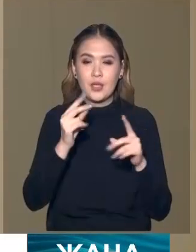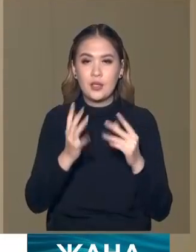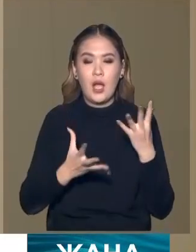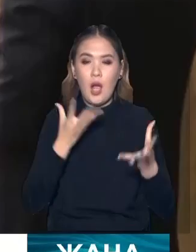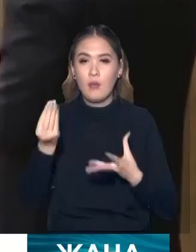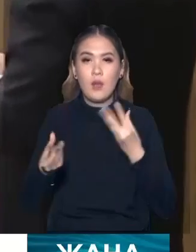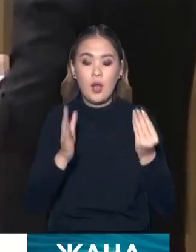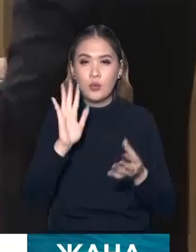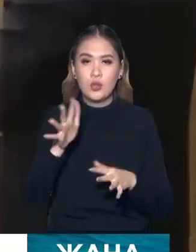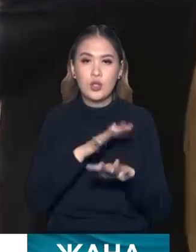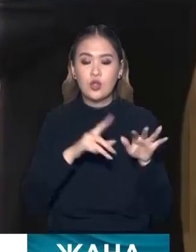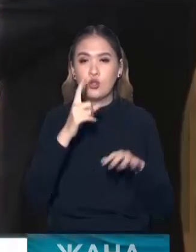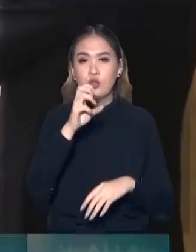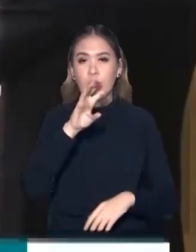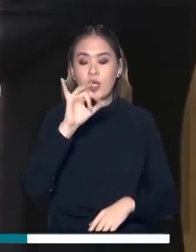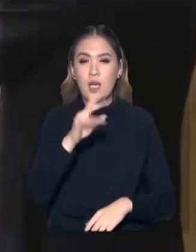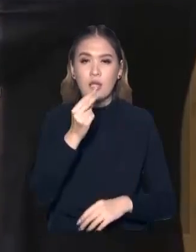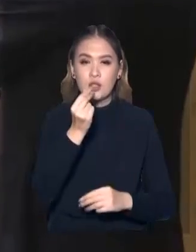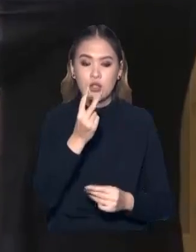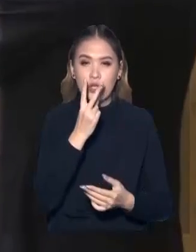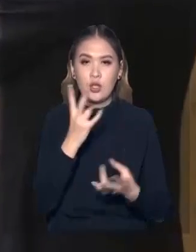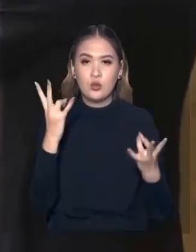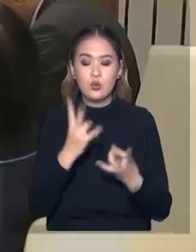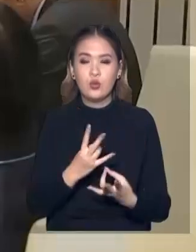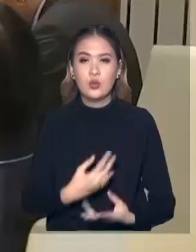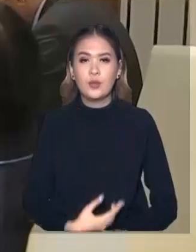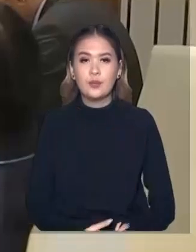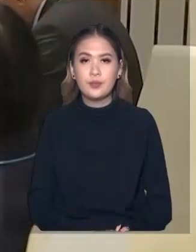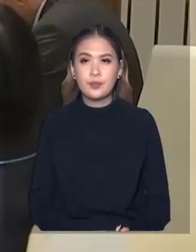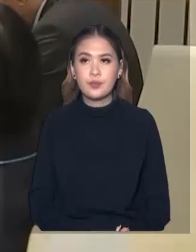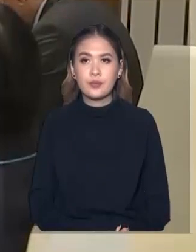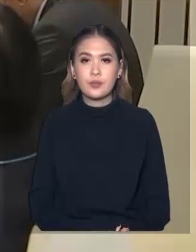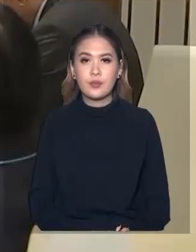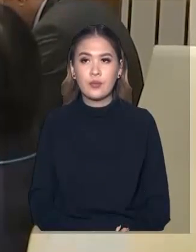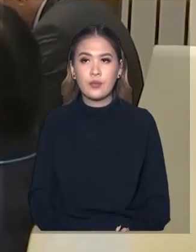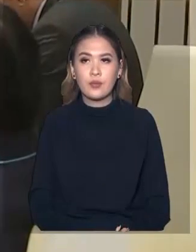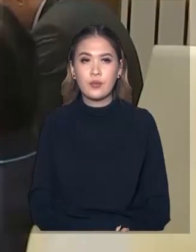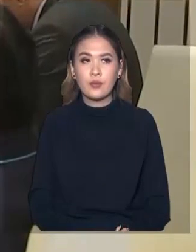ел бойынша 100 миллиард теңге қаралып отыр. Нысаналы ғыл жаңа уақыт.